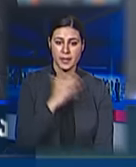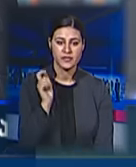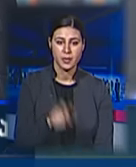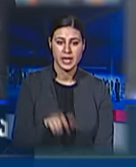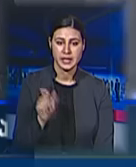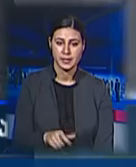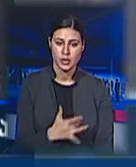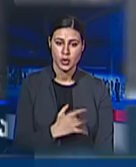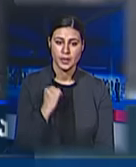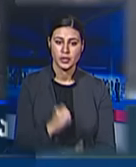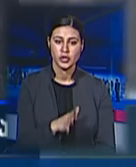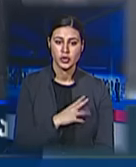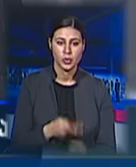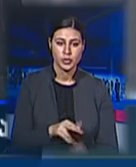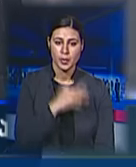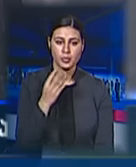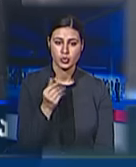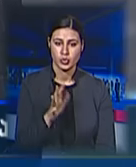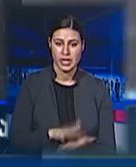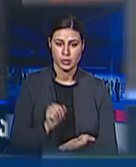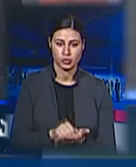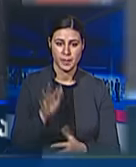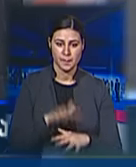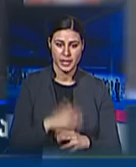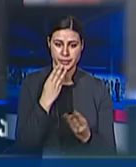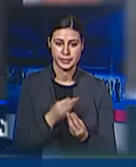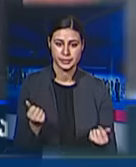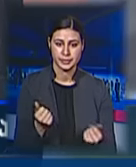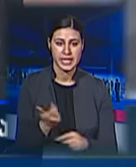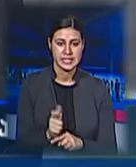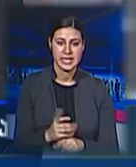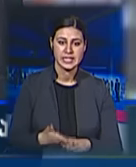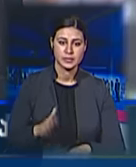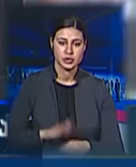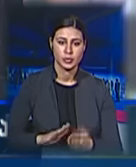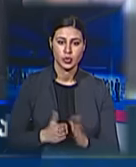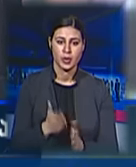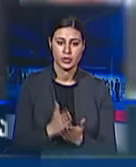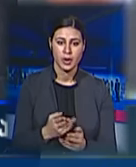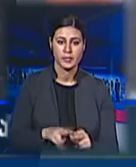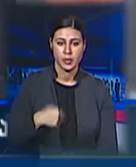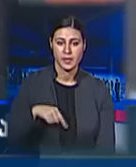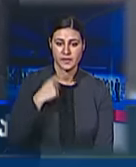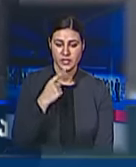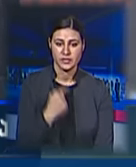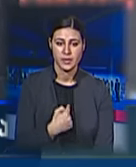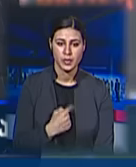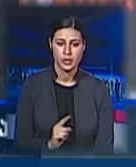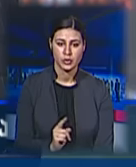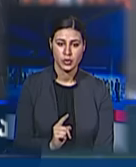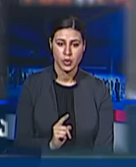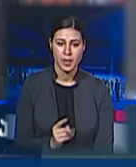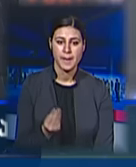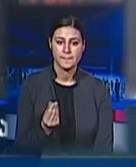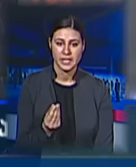ადამიანმა ინფარქტი მიიღო, იმიტომ რომ ძალიან ბევრი ფული გაუფუჭდა ბანკებში. ხდებით? და ძალიან ძიმე მდგომარეობა გვაქვს და იმიტომ თქვი მე